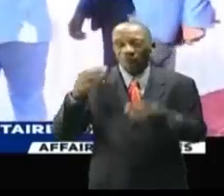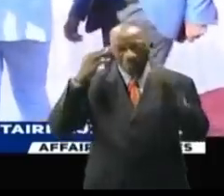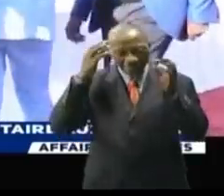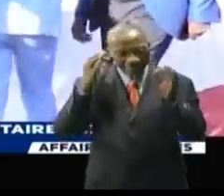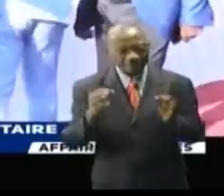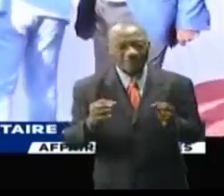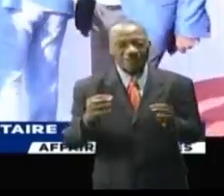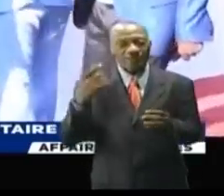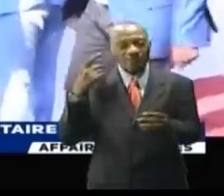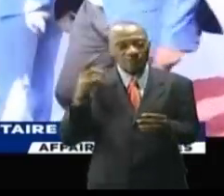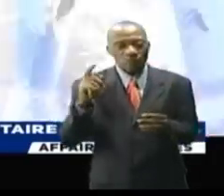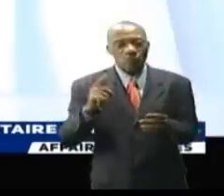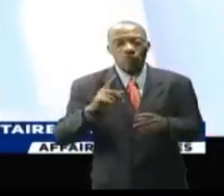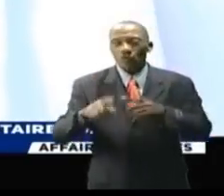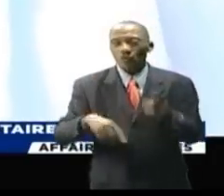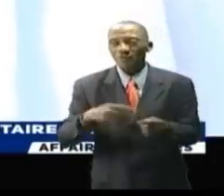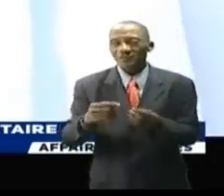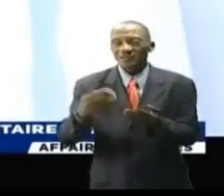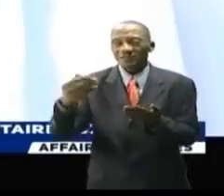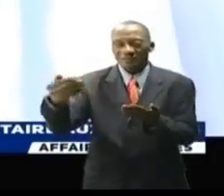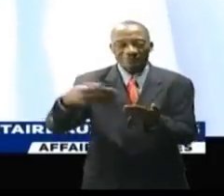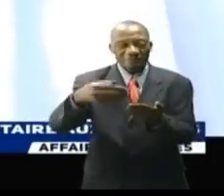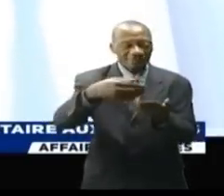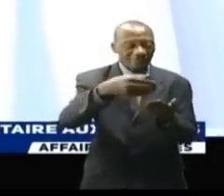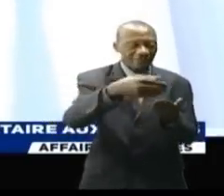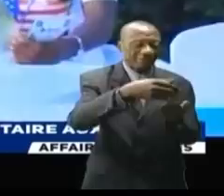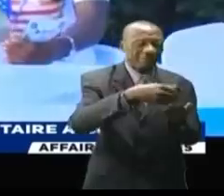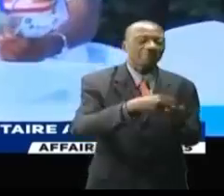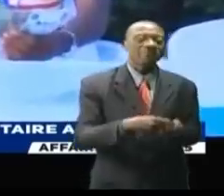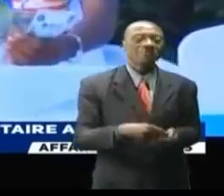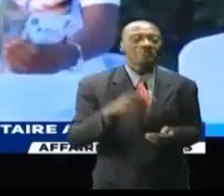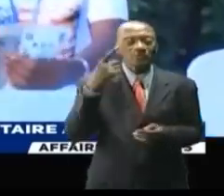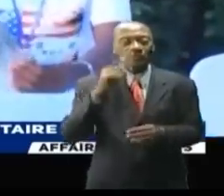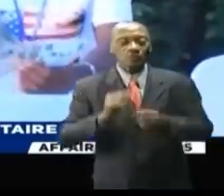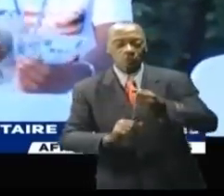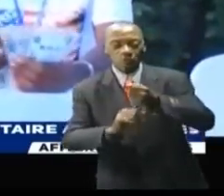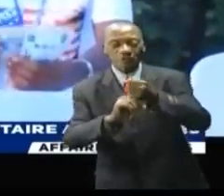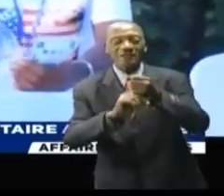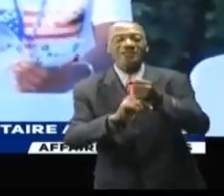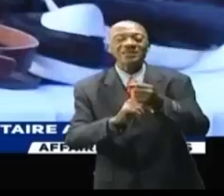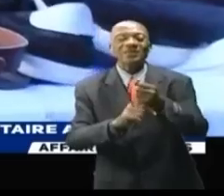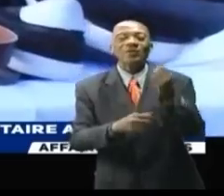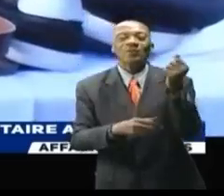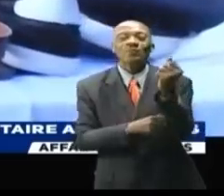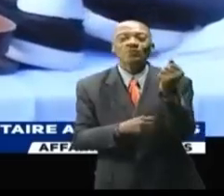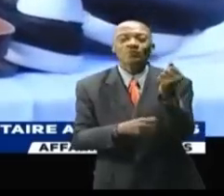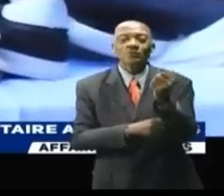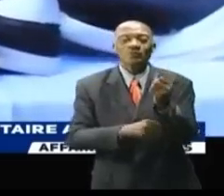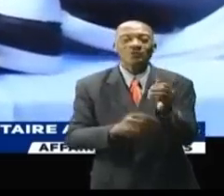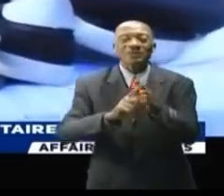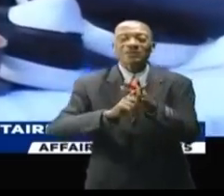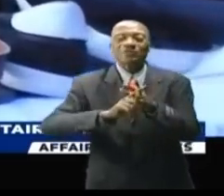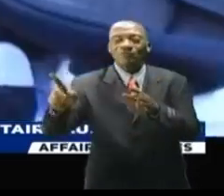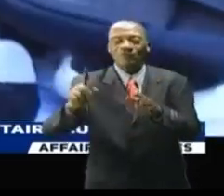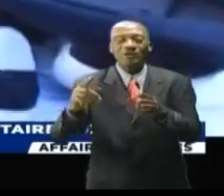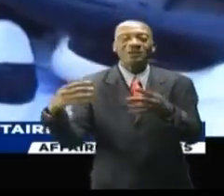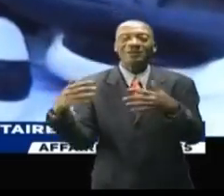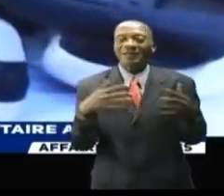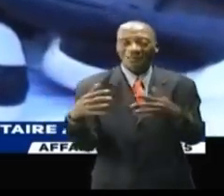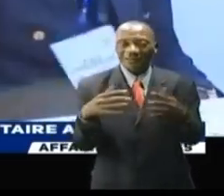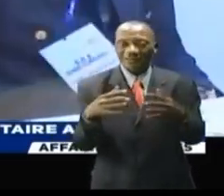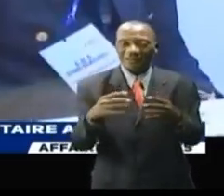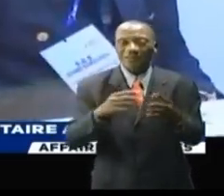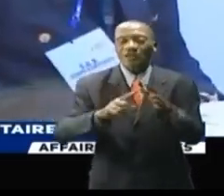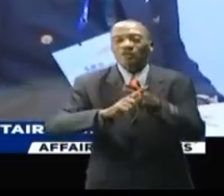sœurs déplacés suite au conflit Tekeyaka. La première rencontre du samedi 29 octobre 2022 a connu la présence